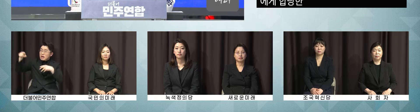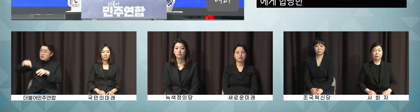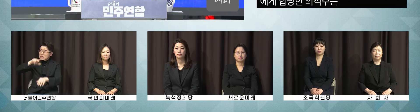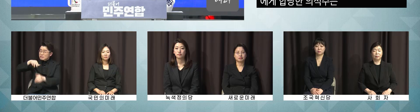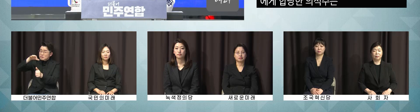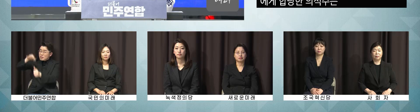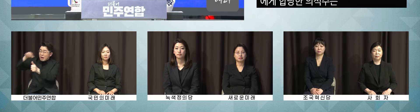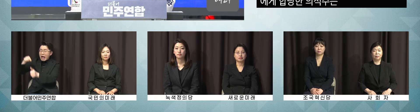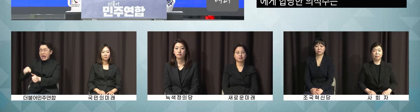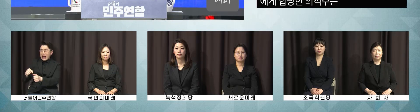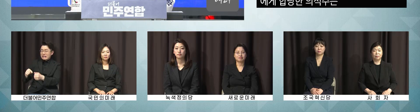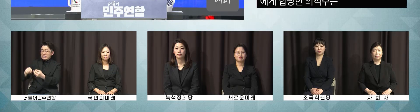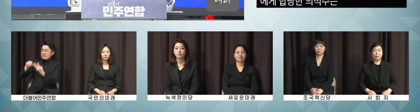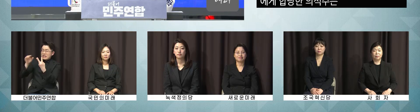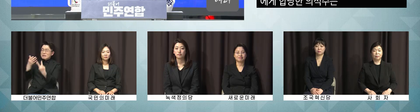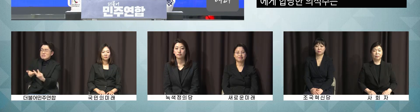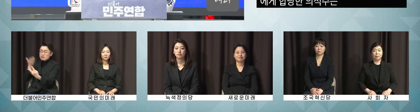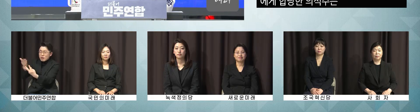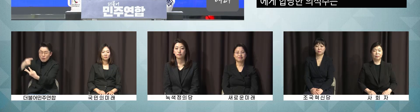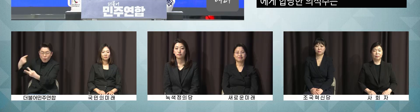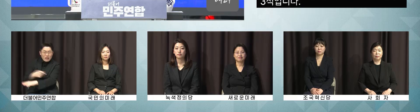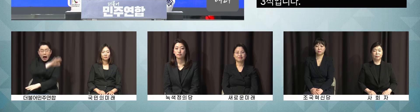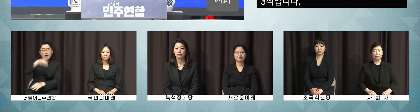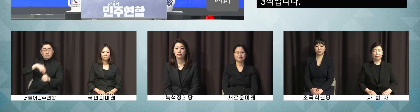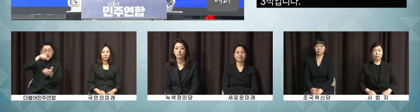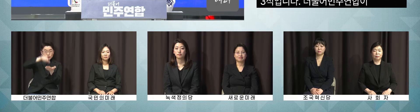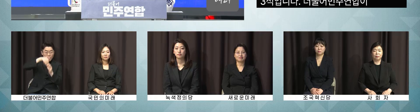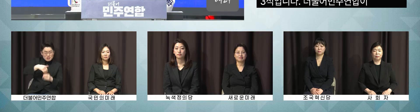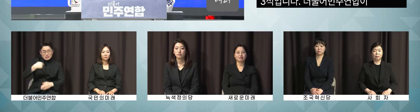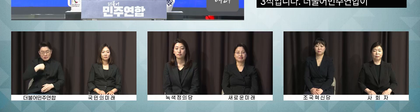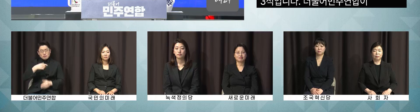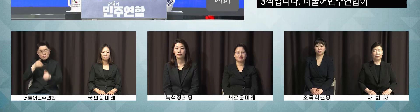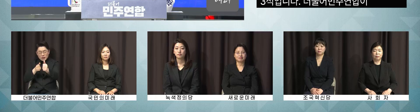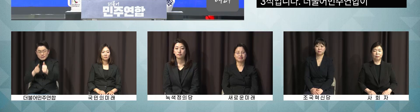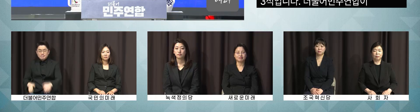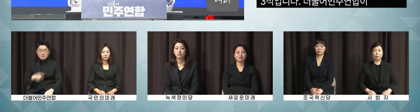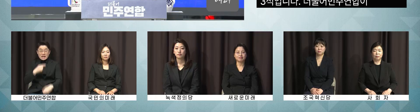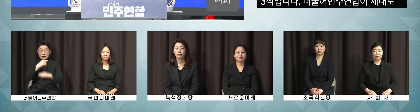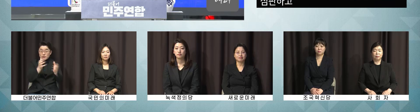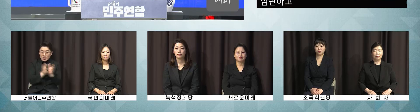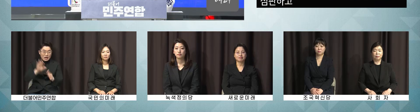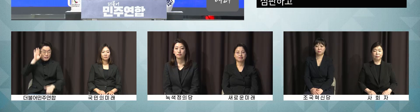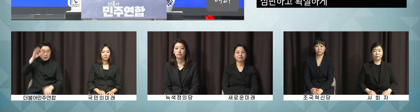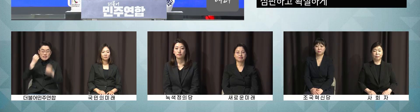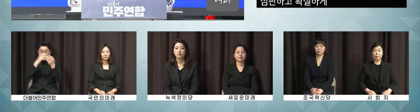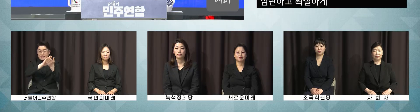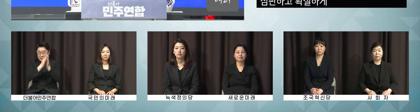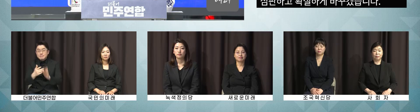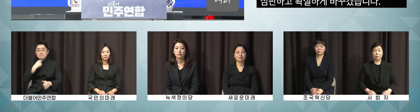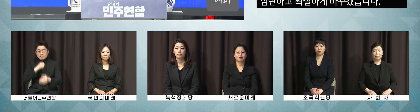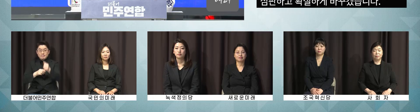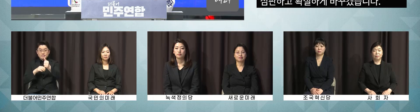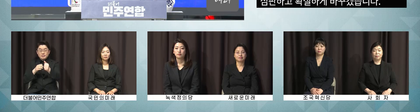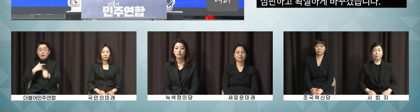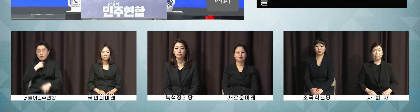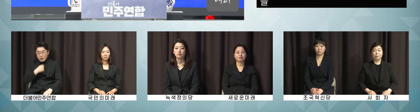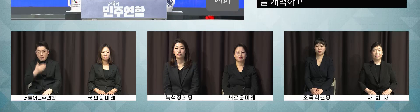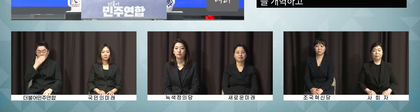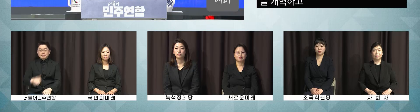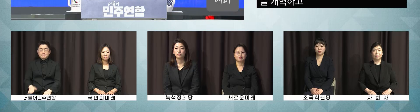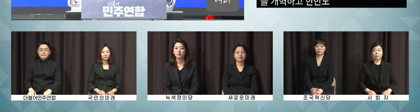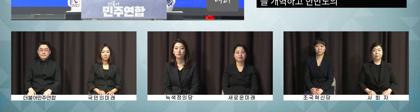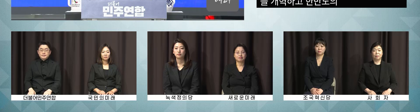아니라 3석입니다. 더불어민주연합이 제대로 심판하고 확실하게 바꾸겠습니다. 정치를 개혁하고